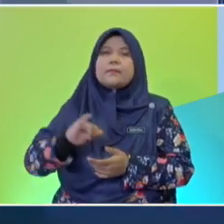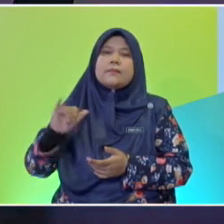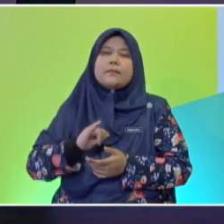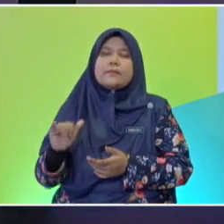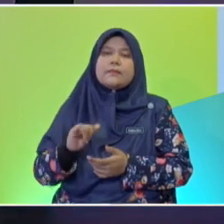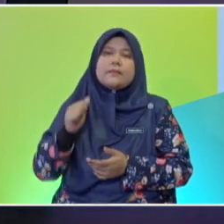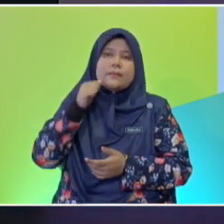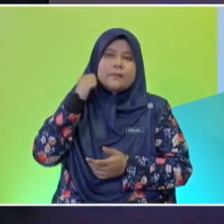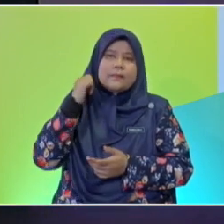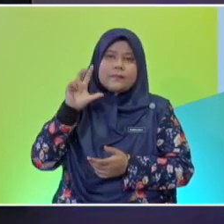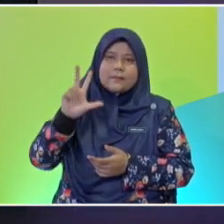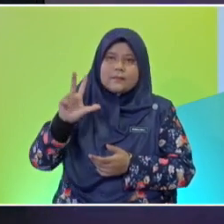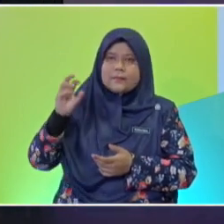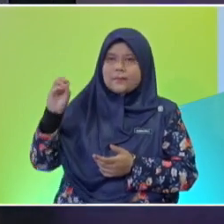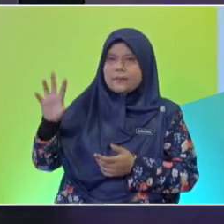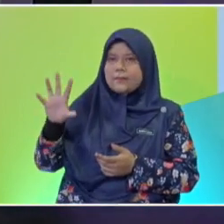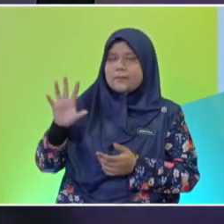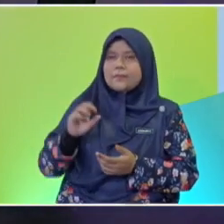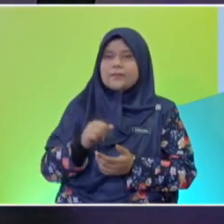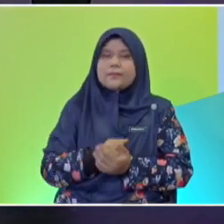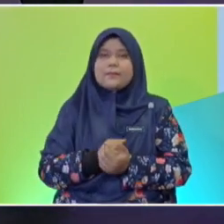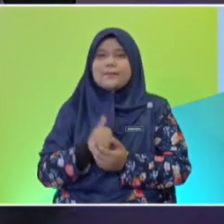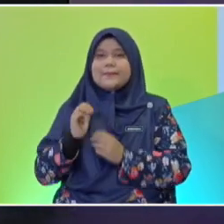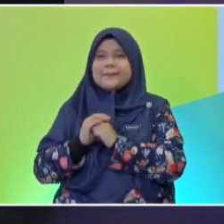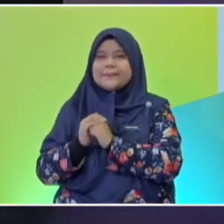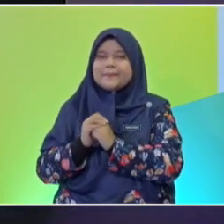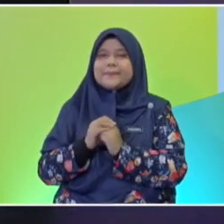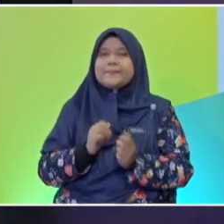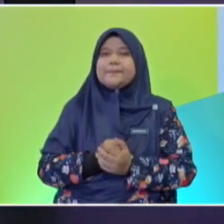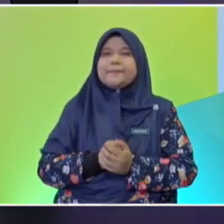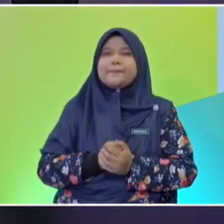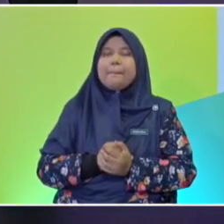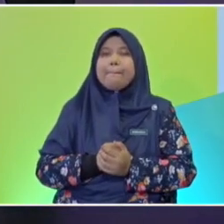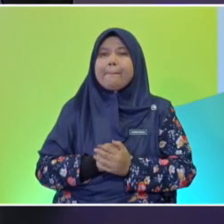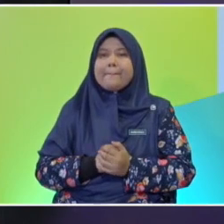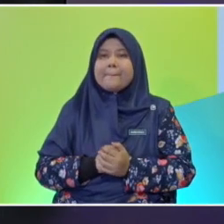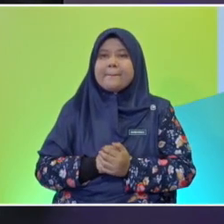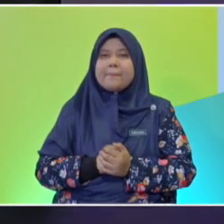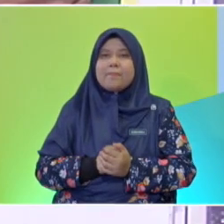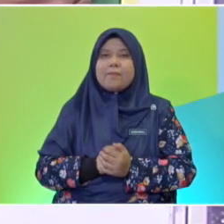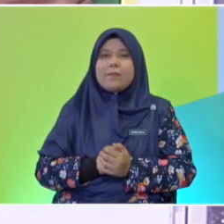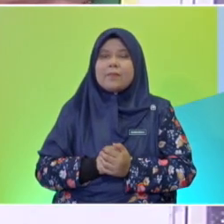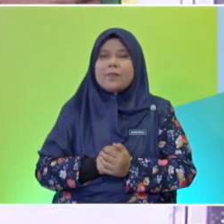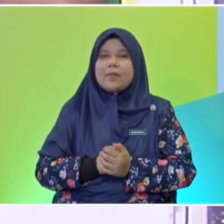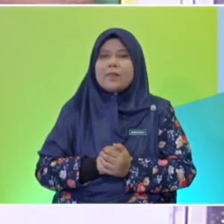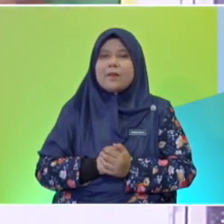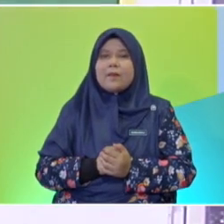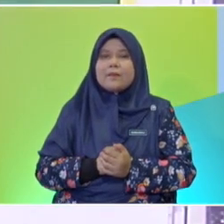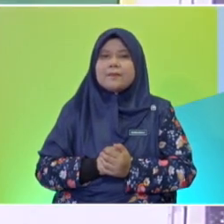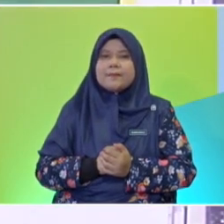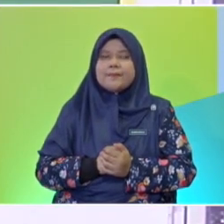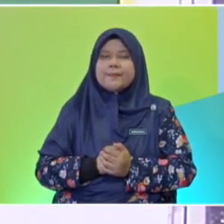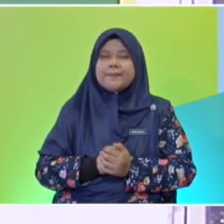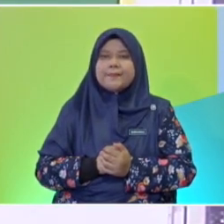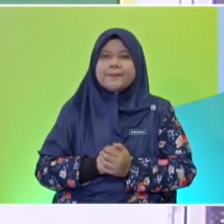3 bintang untuk Anda tiga bintang oke baiklah mana Aina oke oke tiga bintang tiga